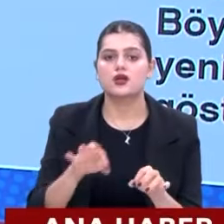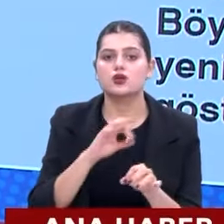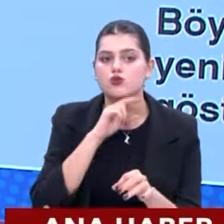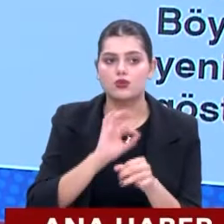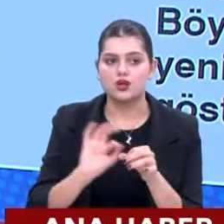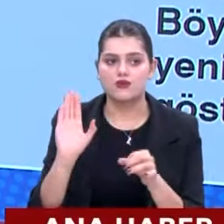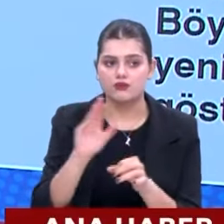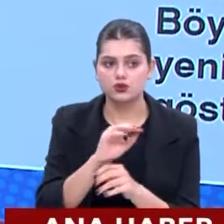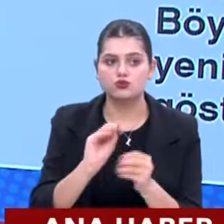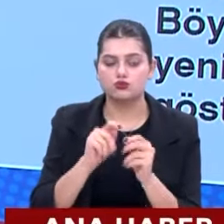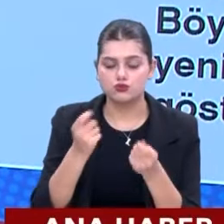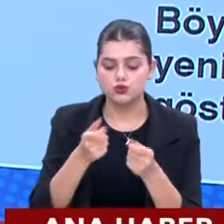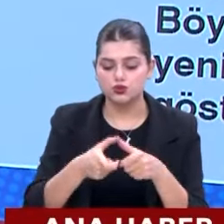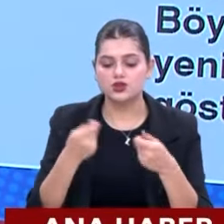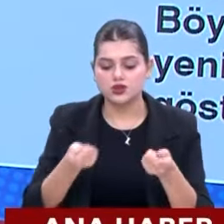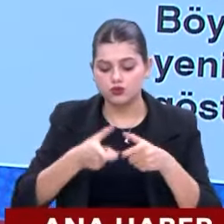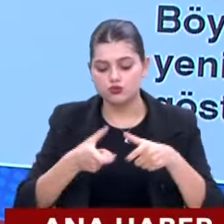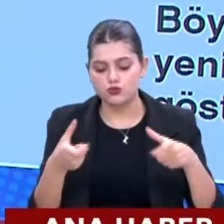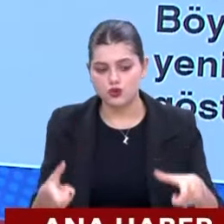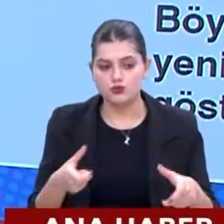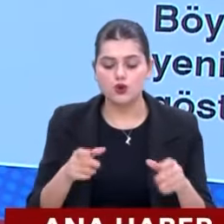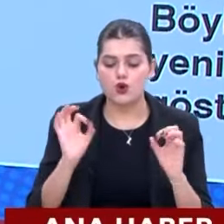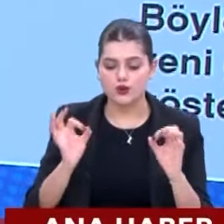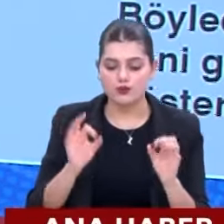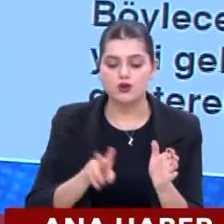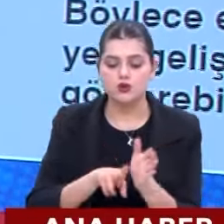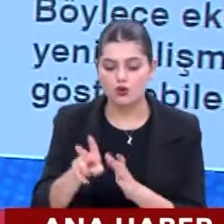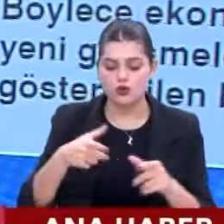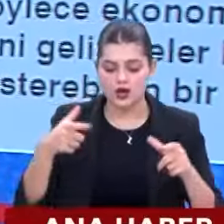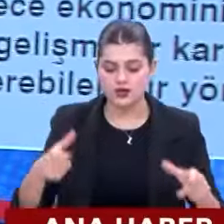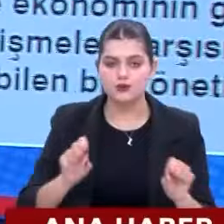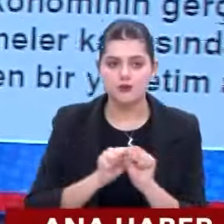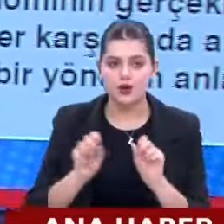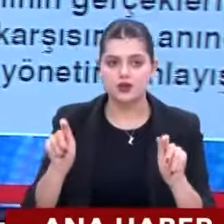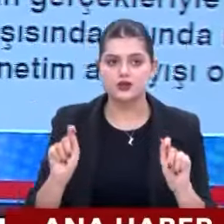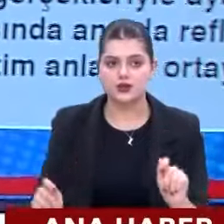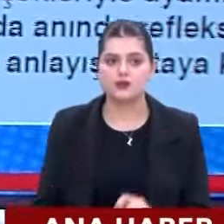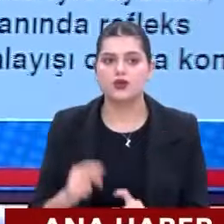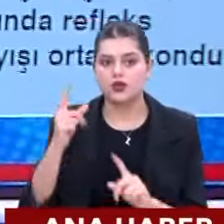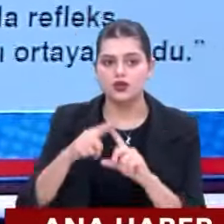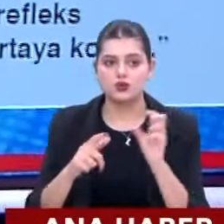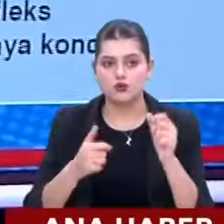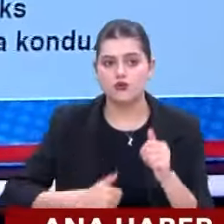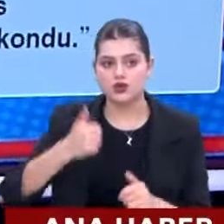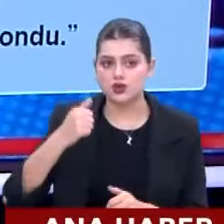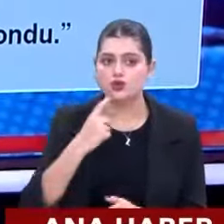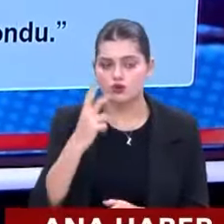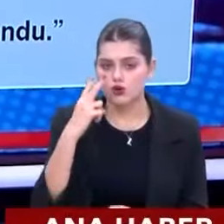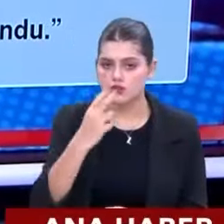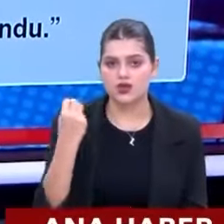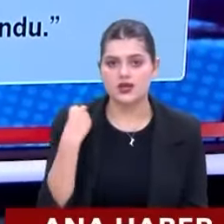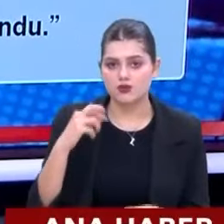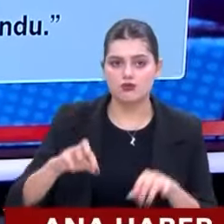öngörülebilirlik ve sürdürülebilir büyüme için önemli bir yol haritası sunmaktadır. Şekip Avdagiç, İTO Başkanı diyor ki görüyoruz ki yeni orta